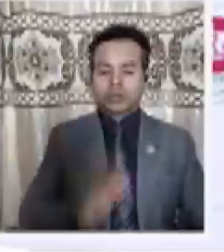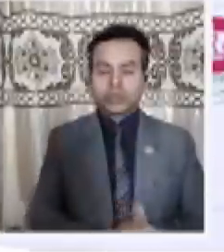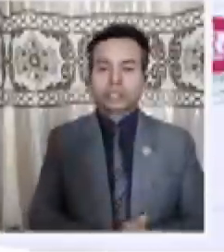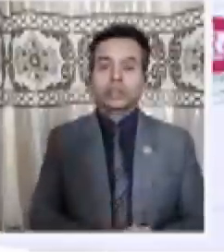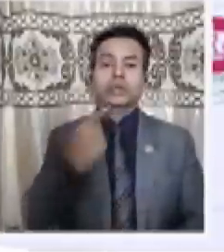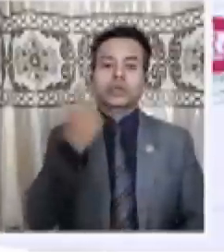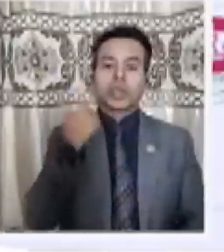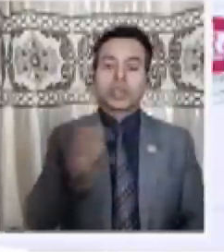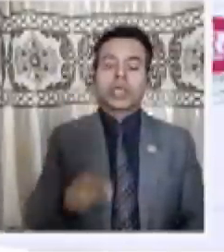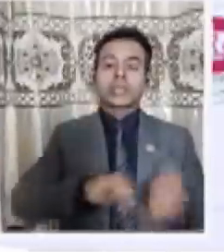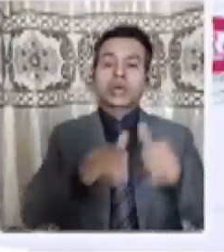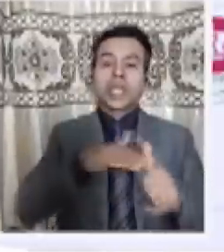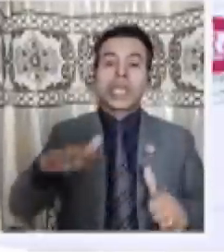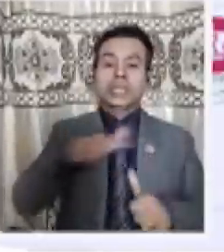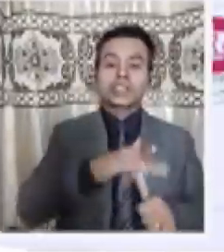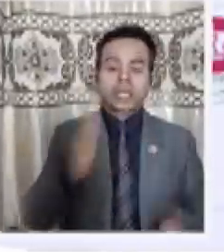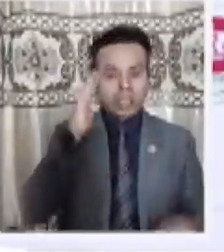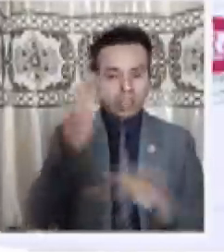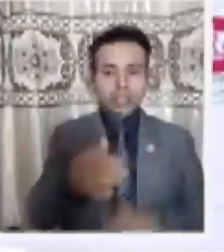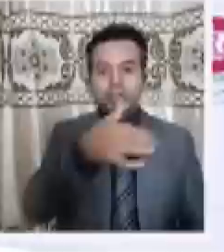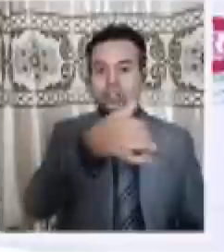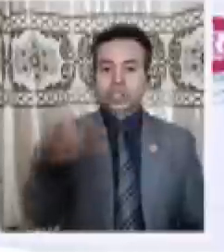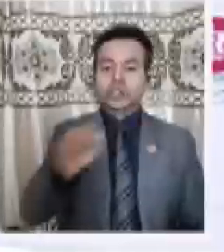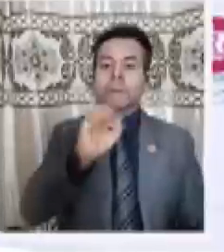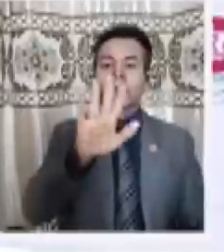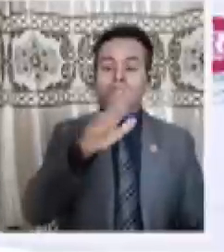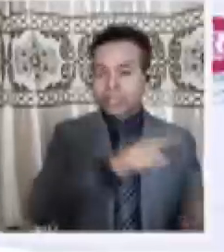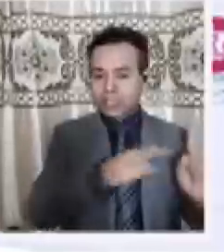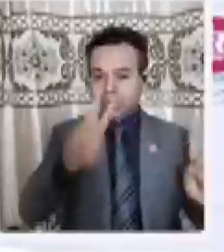24 ঘন্টায় দক্ষিণ পূর্ব এশিয়ায় মৃত্যুবরণ করেছেন 605 জন, এ পর্যন্ত